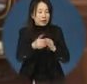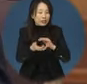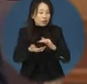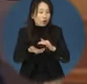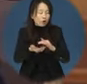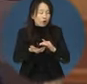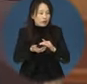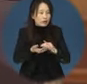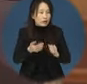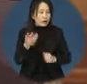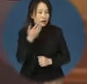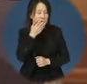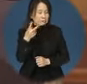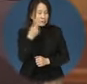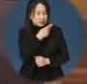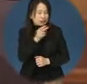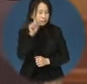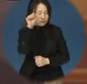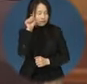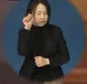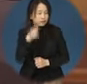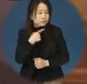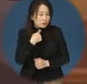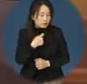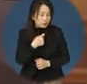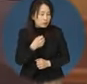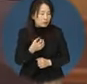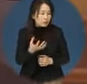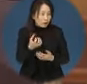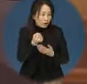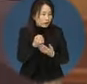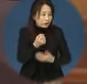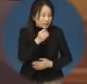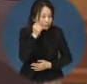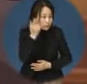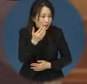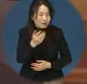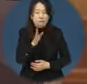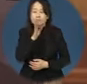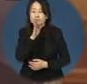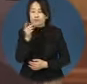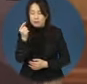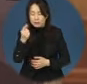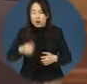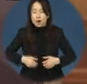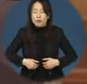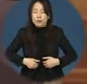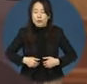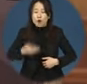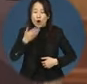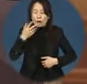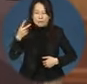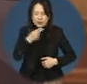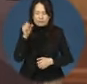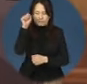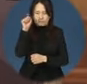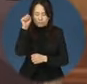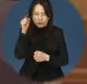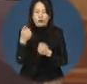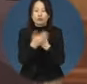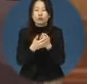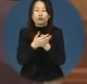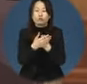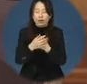때 반 식도 하시고 해서 그 당시 그래서 또 필요성을 이야기 해주신 덕분에 예방 자체가